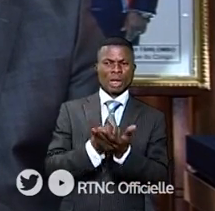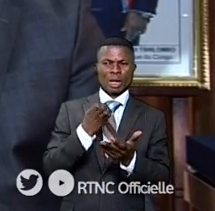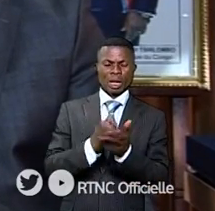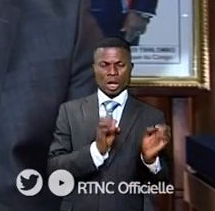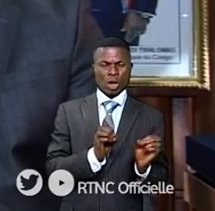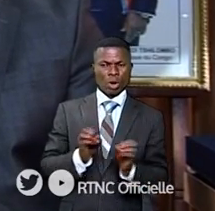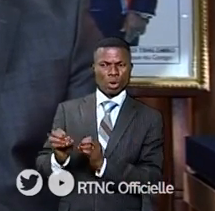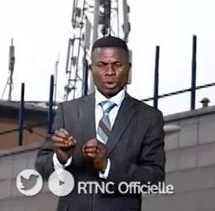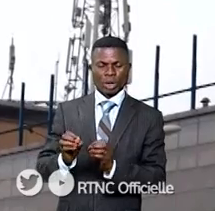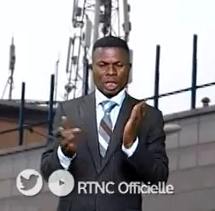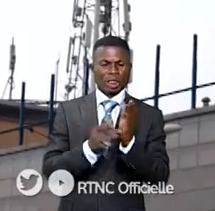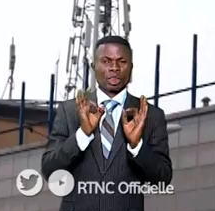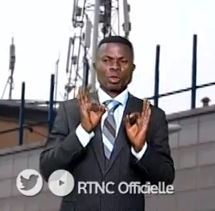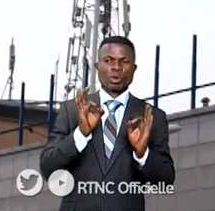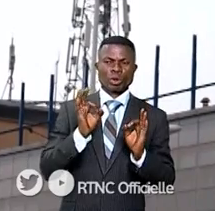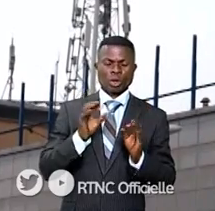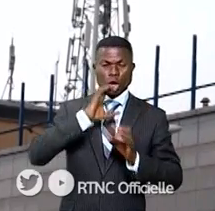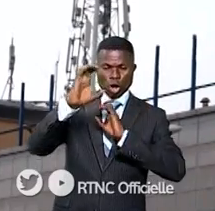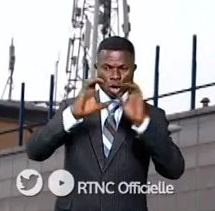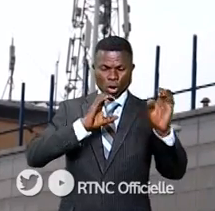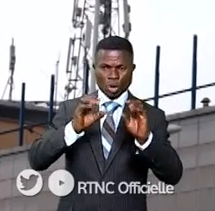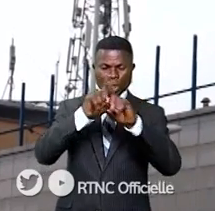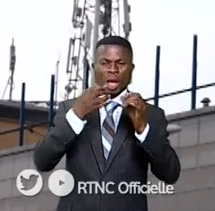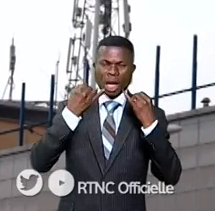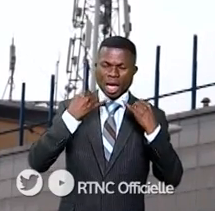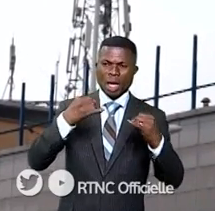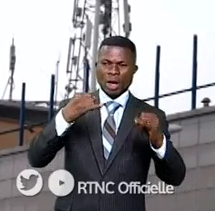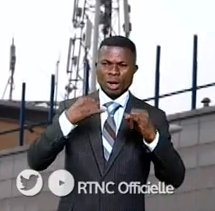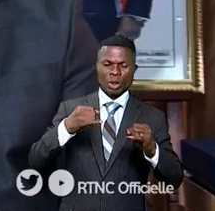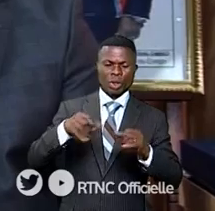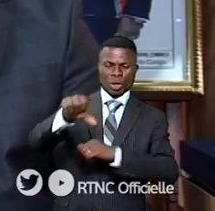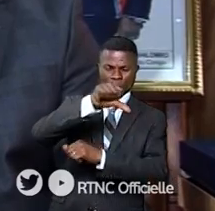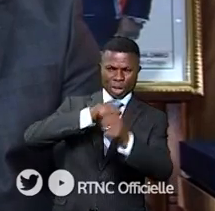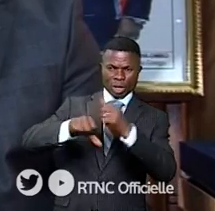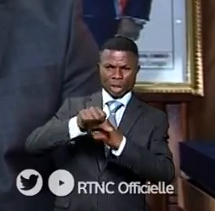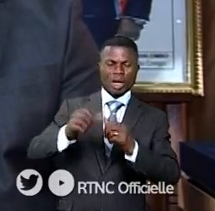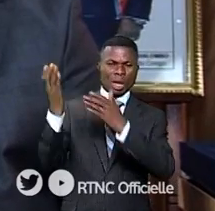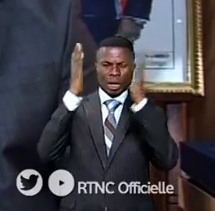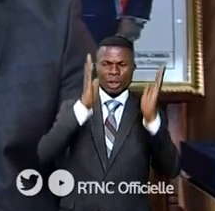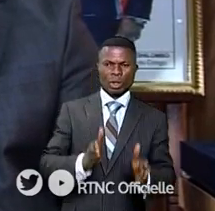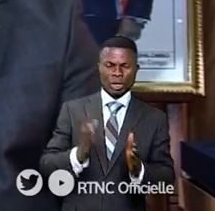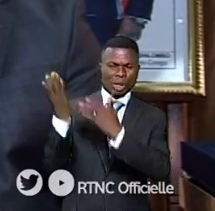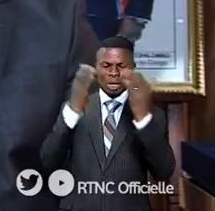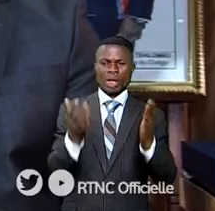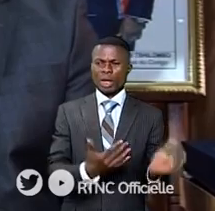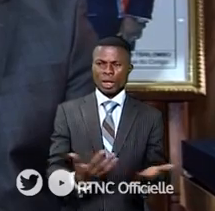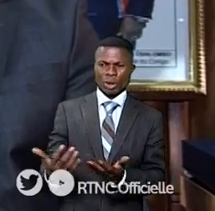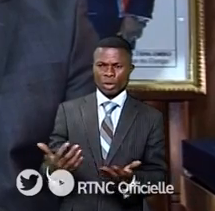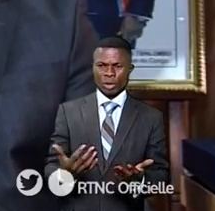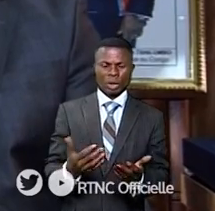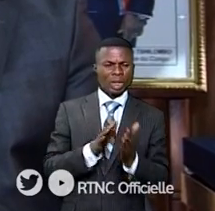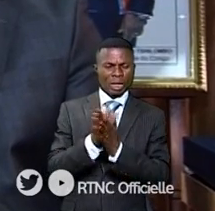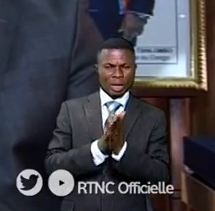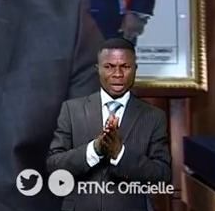caractérisé par les nouvelles technologies de la communication et de l'information, environnement dont le e-commerce ou commerce électronique